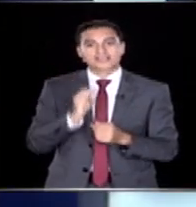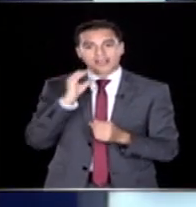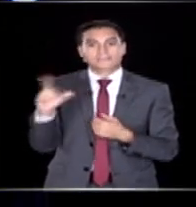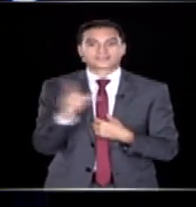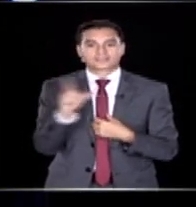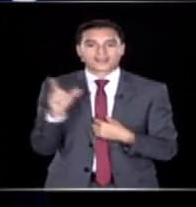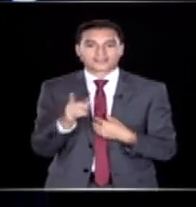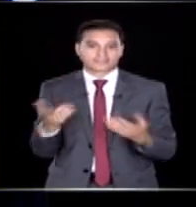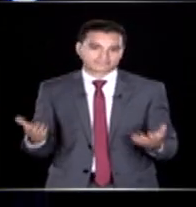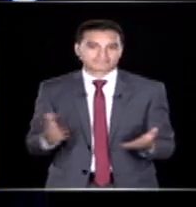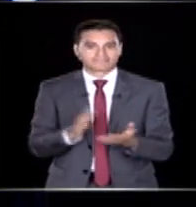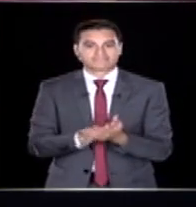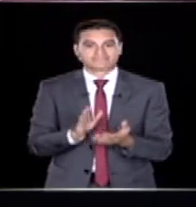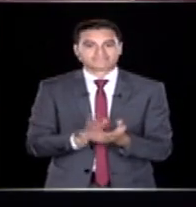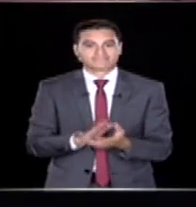إجابة صحيحة.